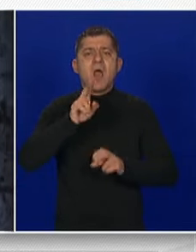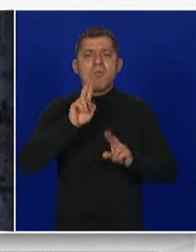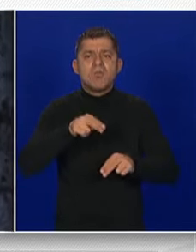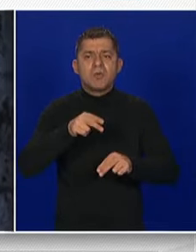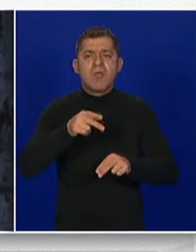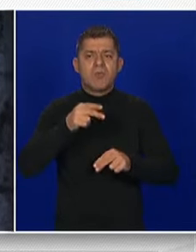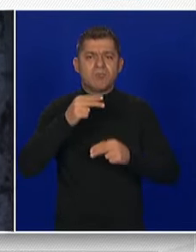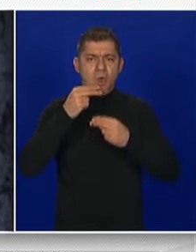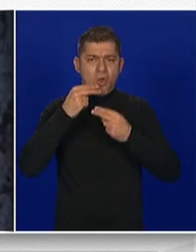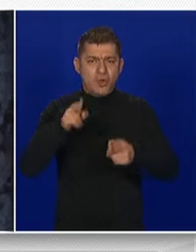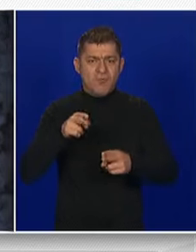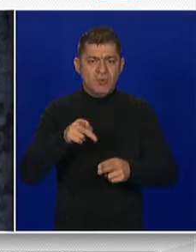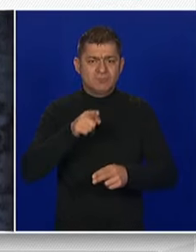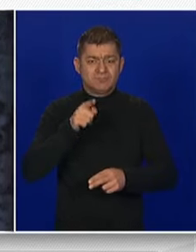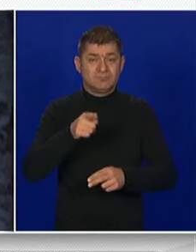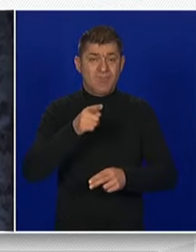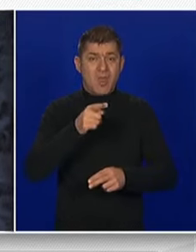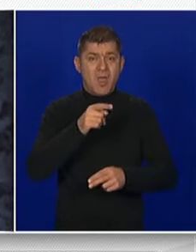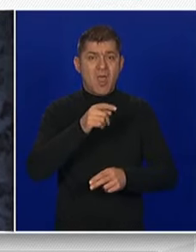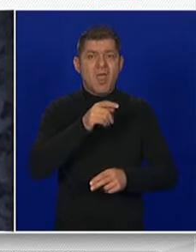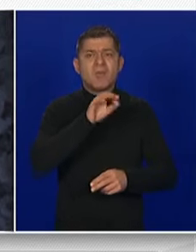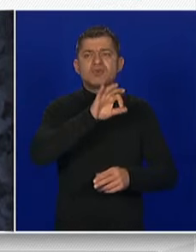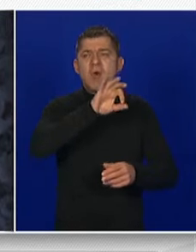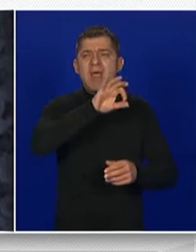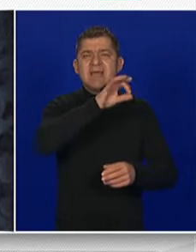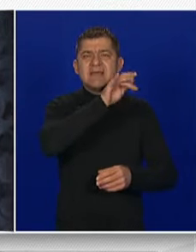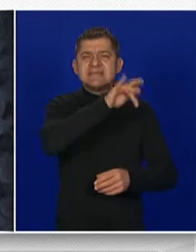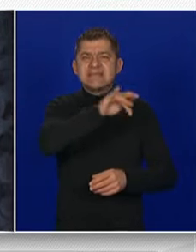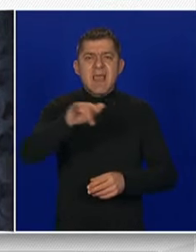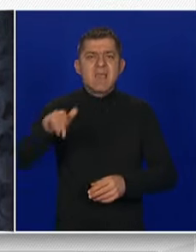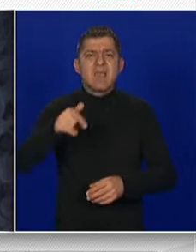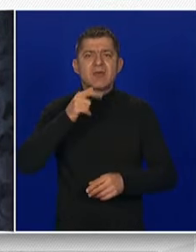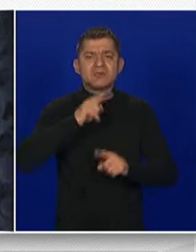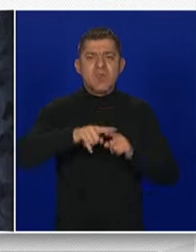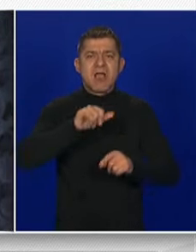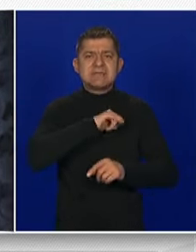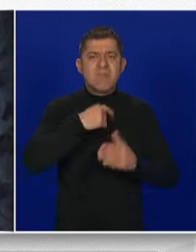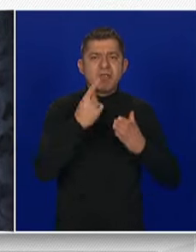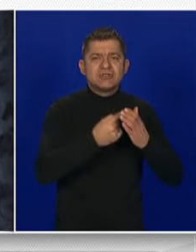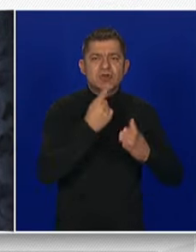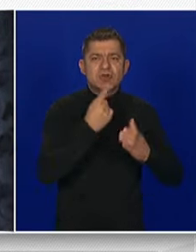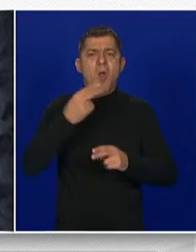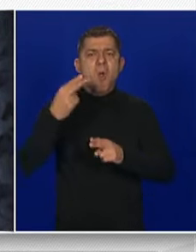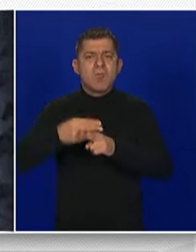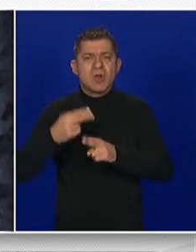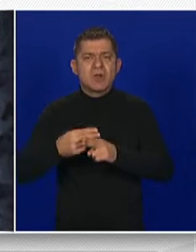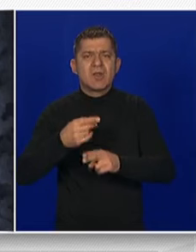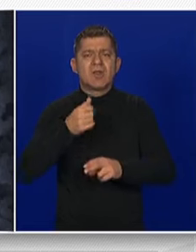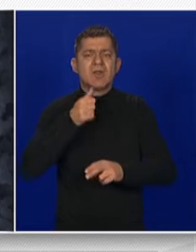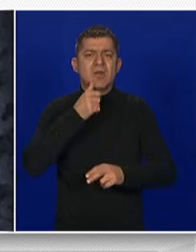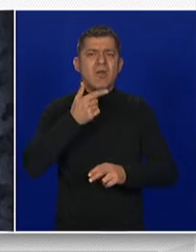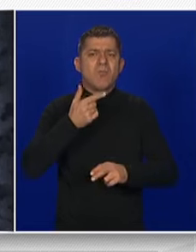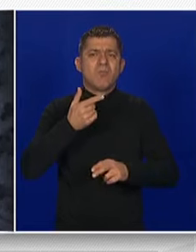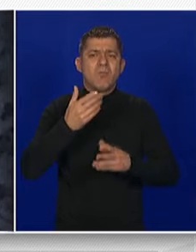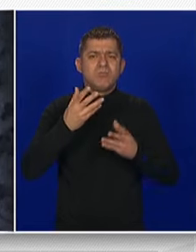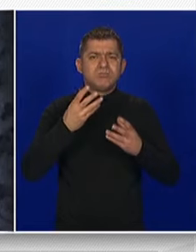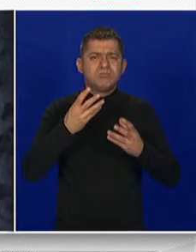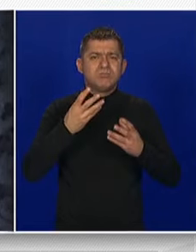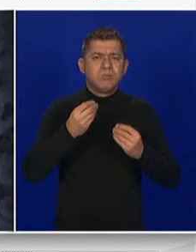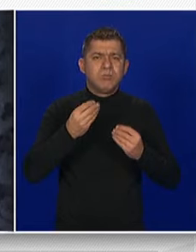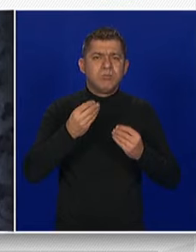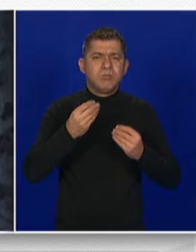odgovora. Činjenica je da u pojedinim sredinama zbog samoizolacije, zbog oboljevanja, zbog ispadanja iz redovnog